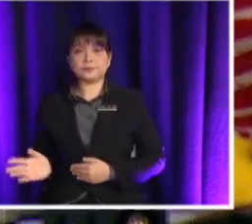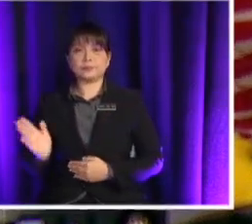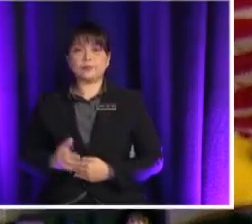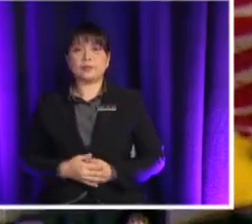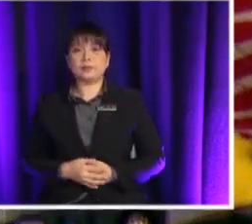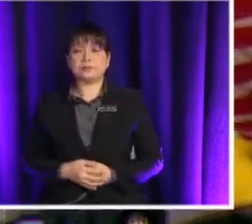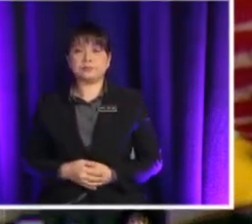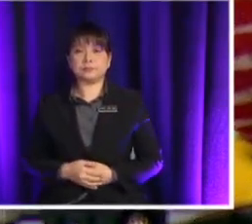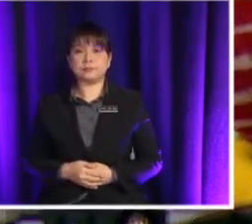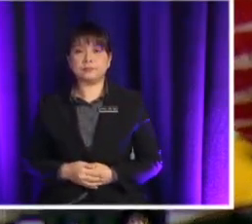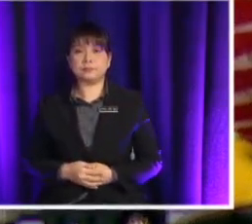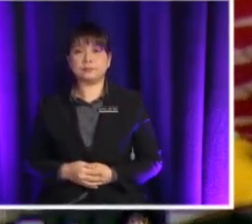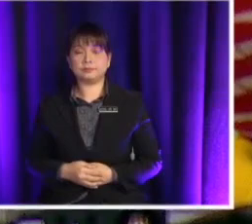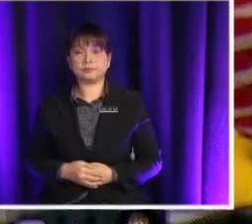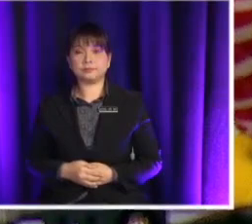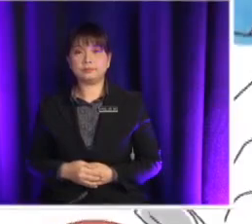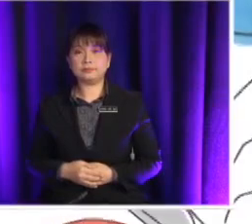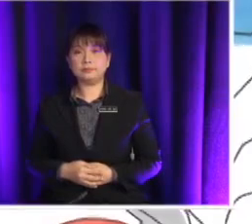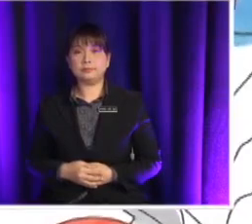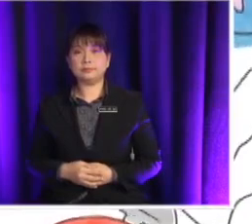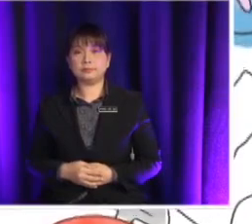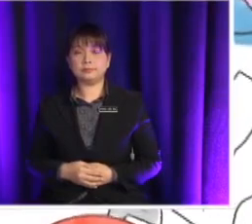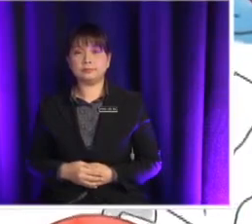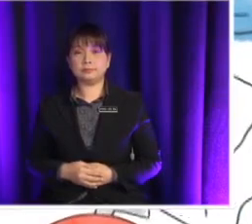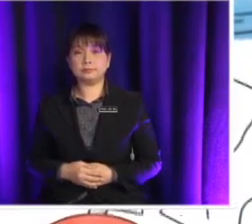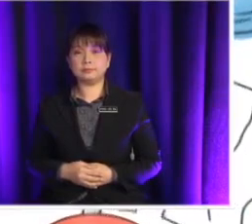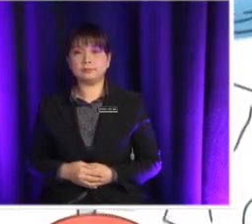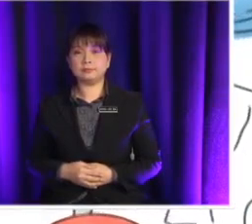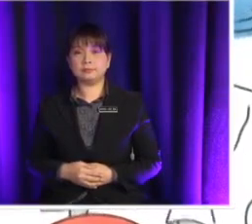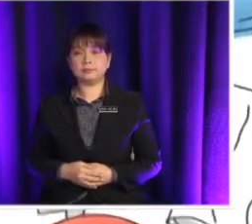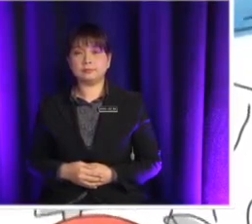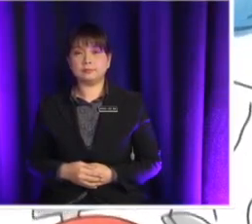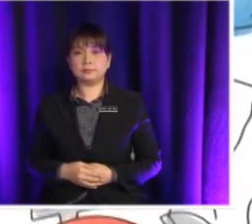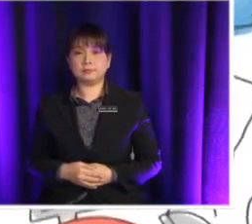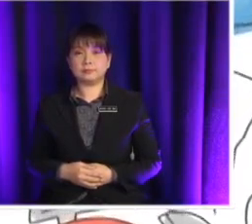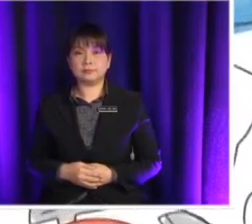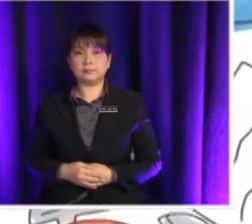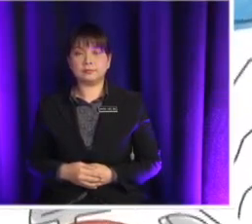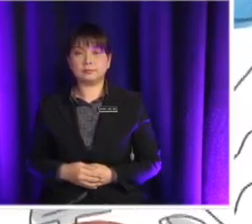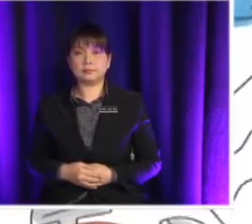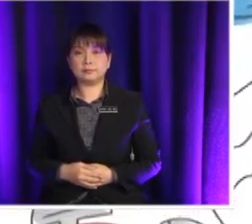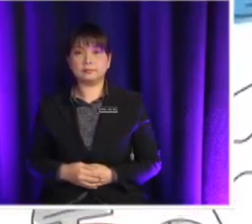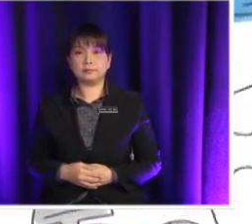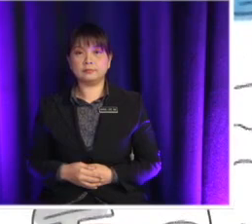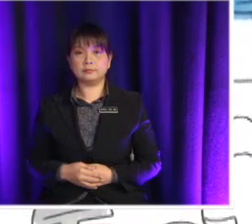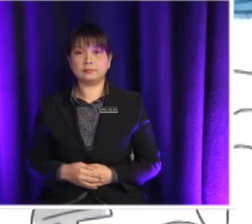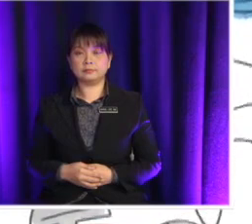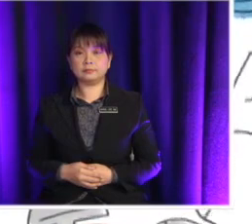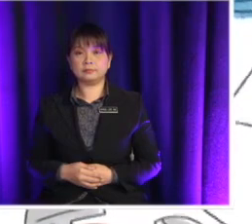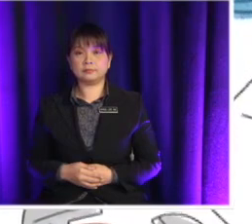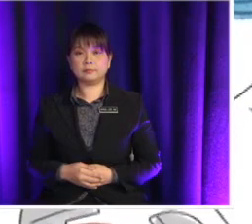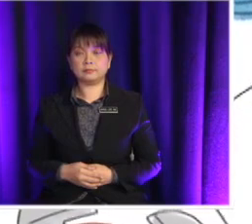boleh, kalau sini kita freekan pun boleh juga. Okey, cikgu. Kita freekan di sini. Okey, ya, boleh? Di sini